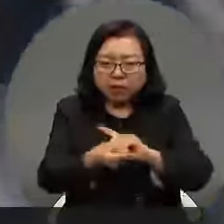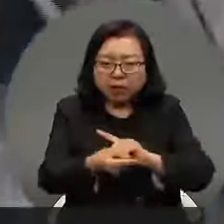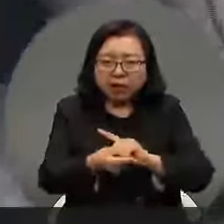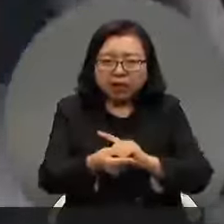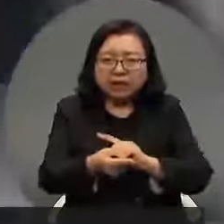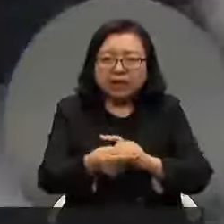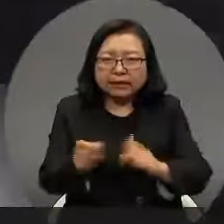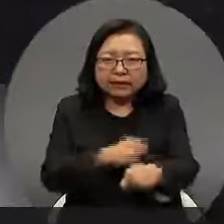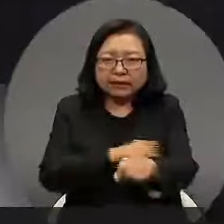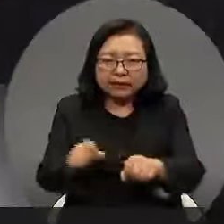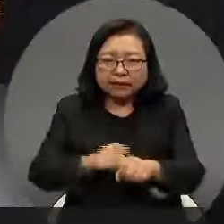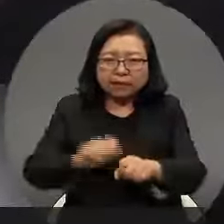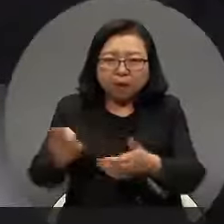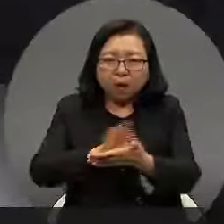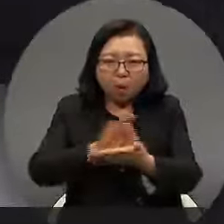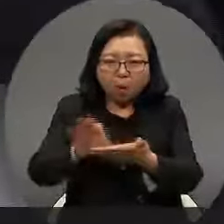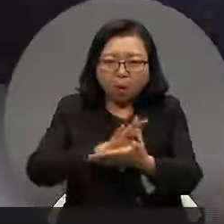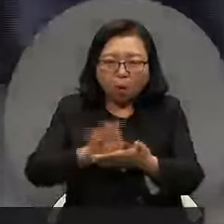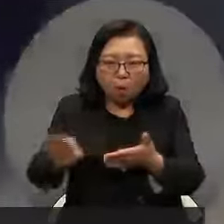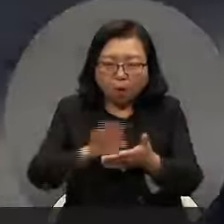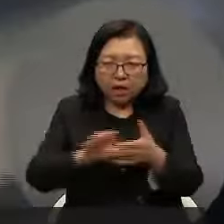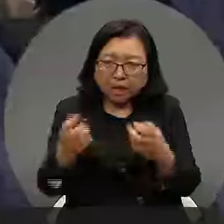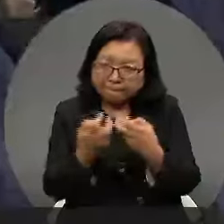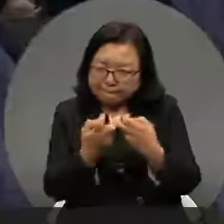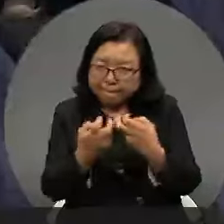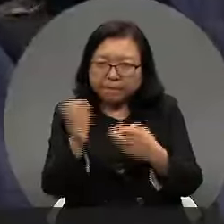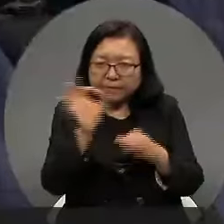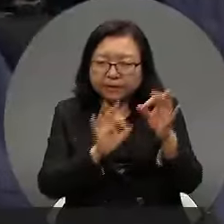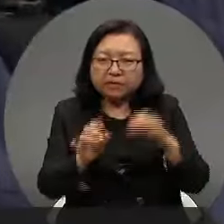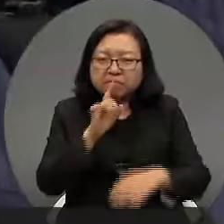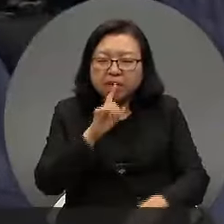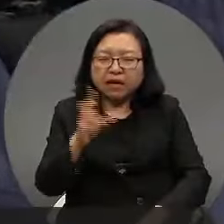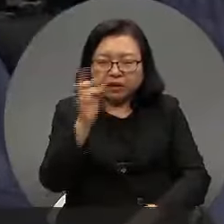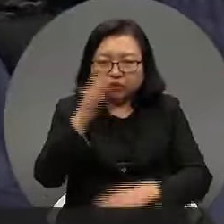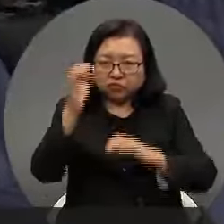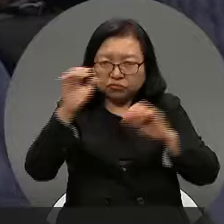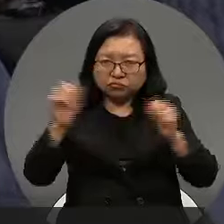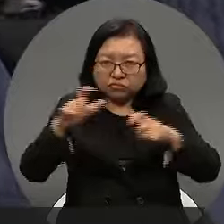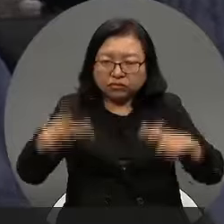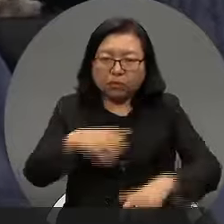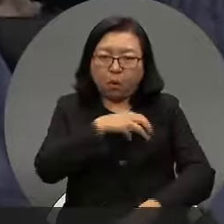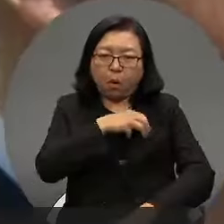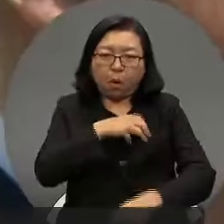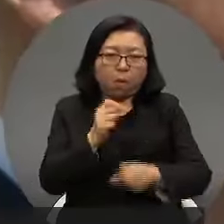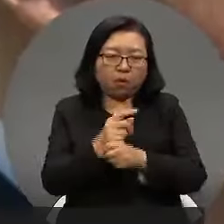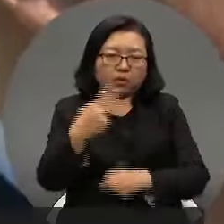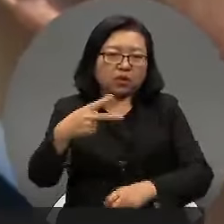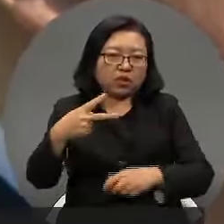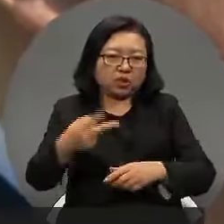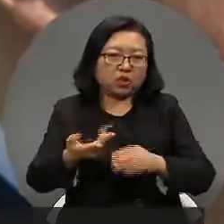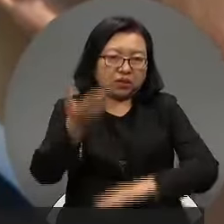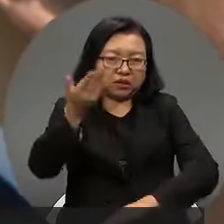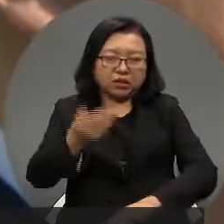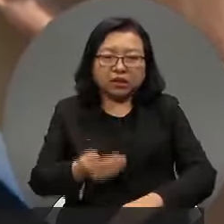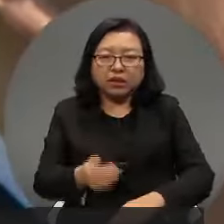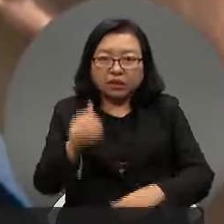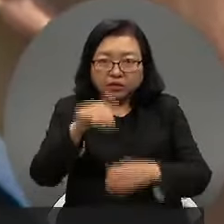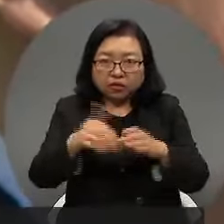특별회계를 획기적으로 올리겠다고 밝혔습니다. 또 충북 지역 당원이 2천 명을 넘었다면서 총선